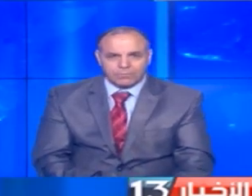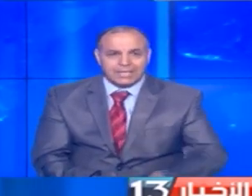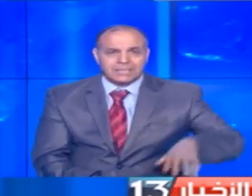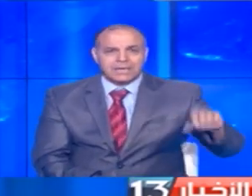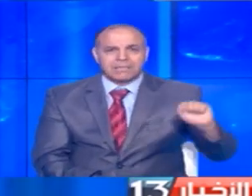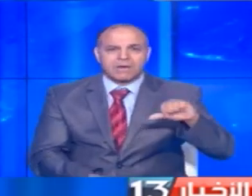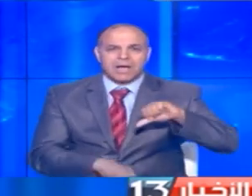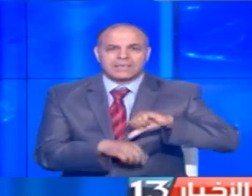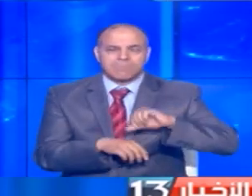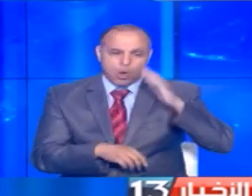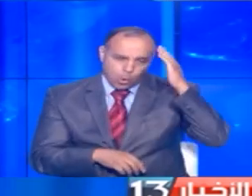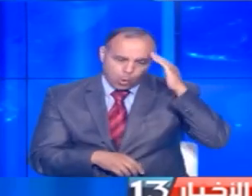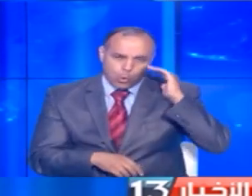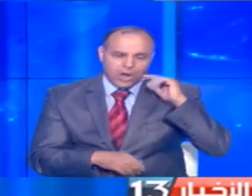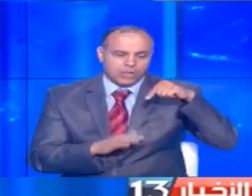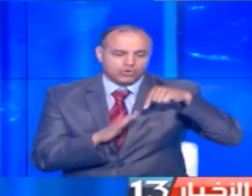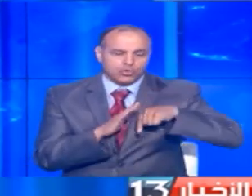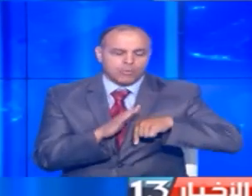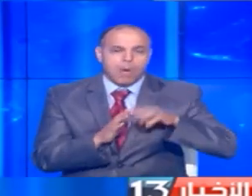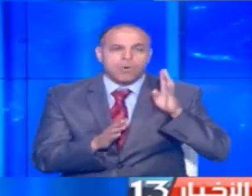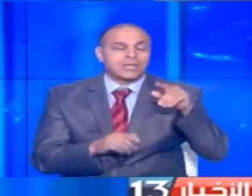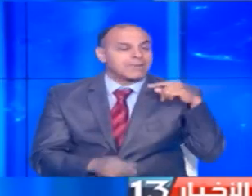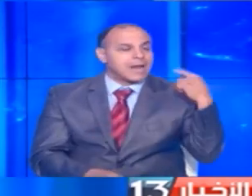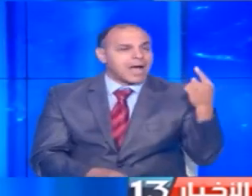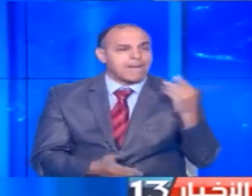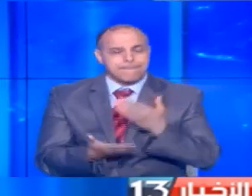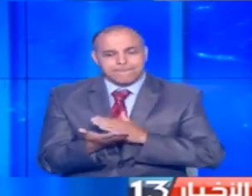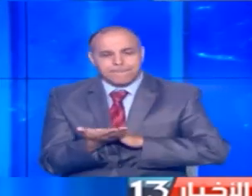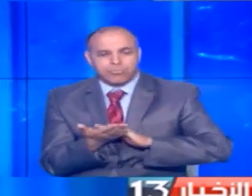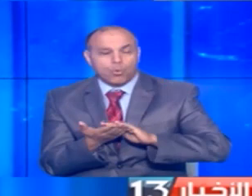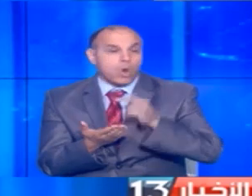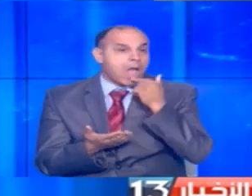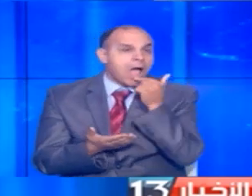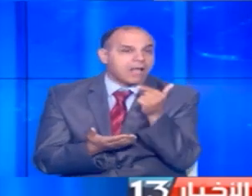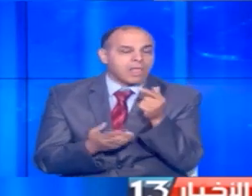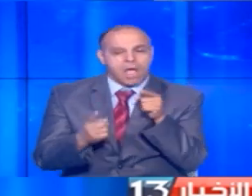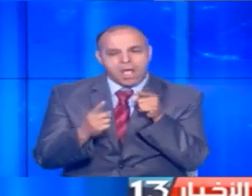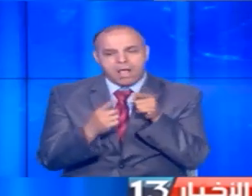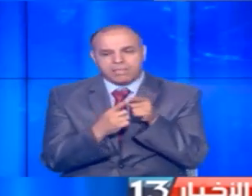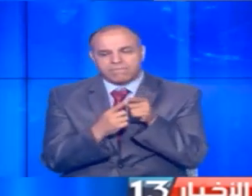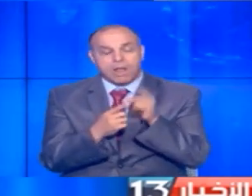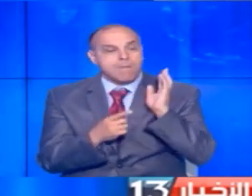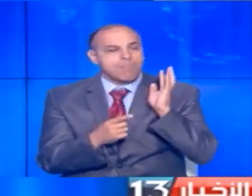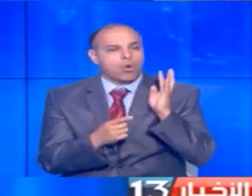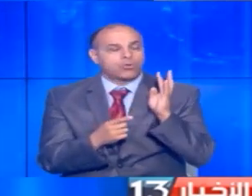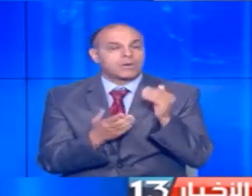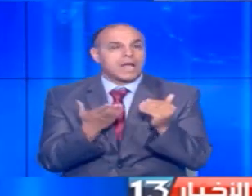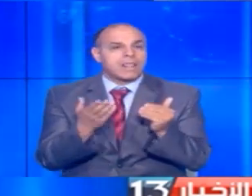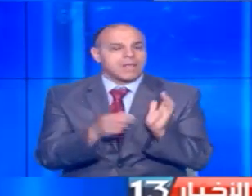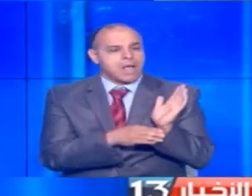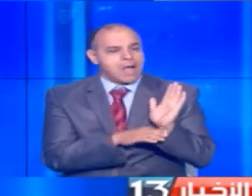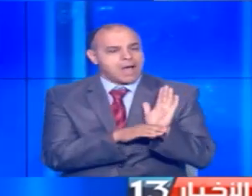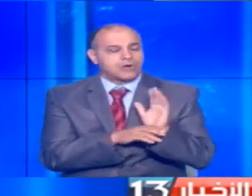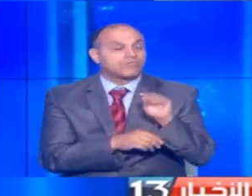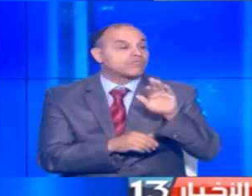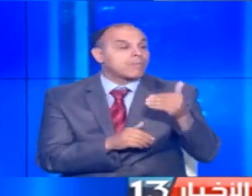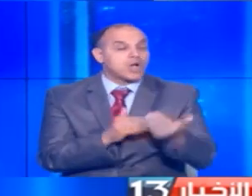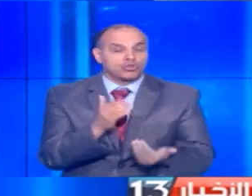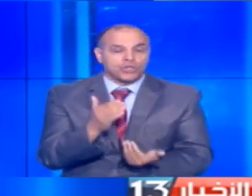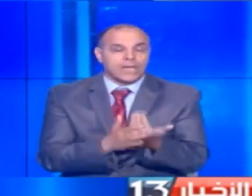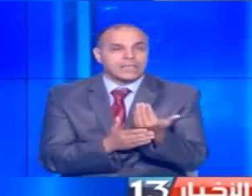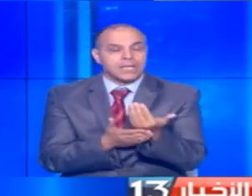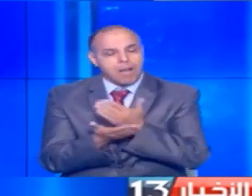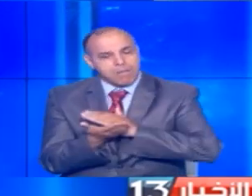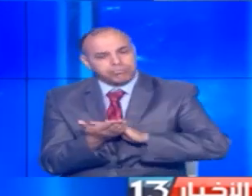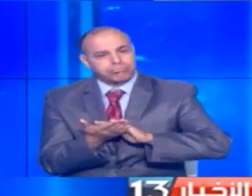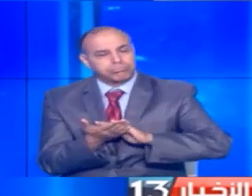تستضيف العاصمة الكورية سيول المؤتمر الدولي للبنية التحتية، ويهدف هذا المؤتمر إلى عرض آخر المستجدات في مجال